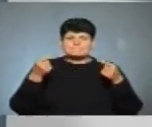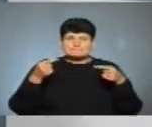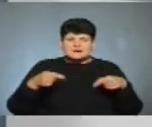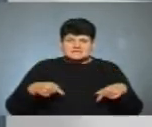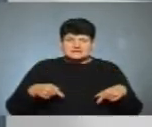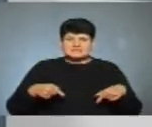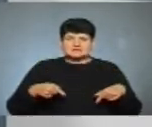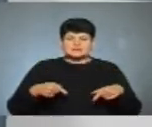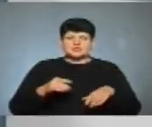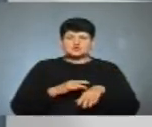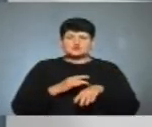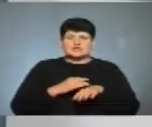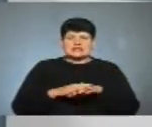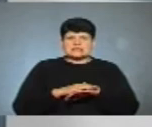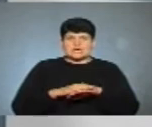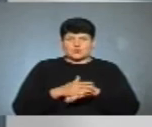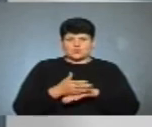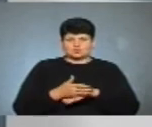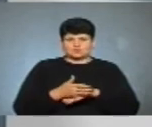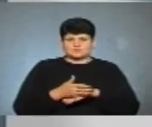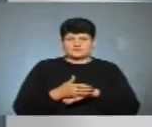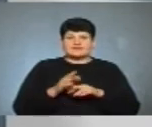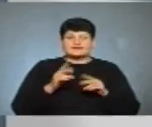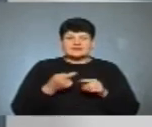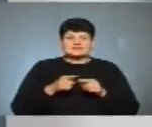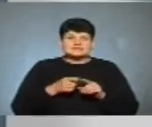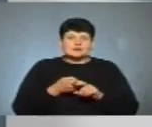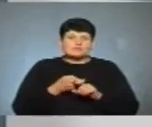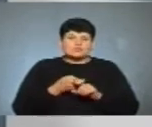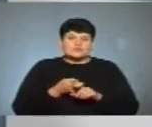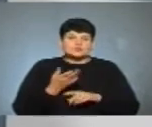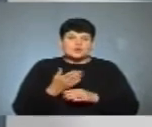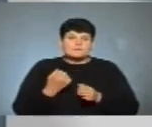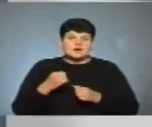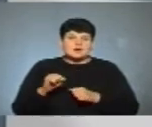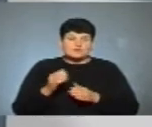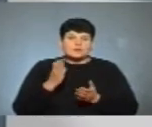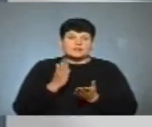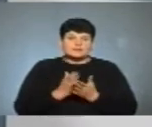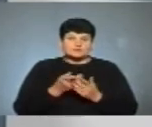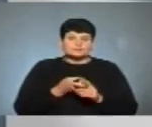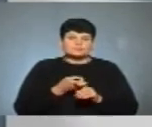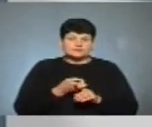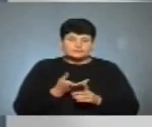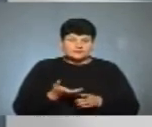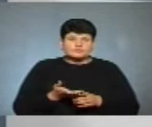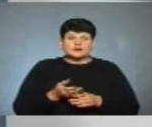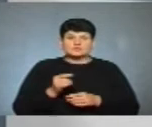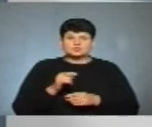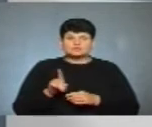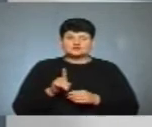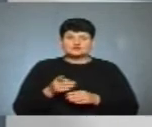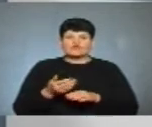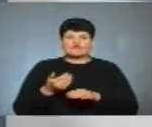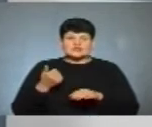рейтингу «Слуги народу». Як це пов'язано, здається, з його перемогою? А напряму. Тому що від